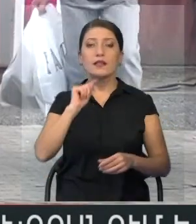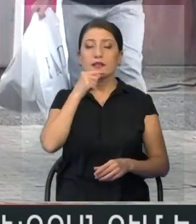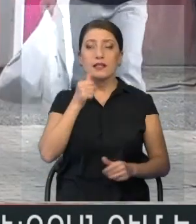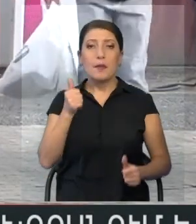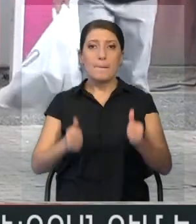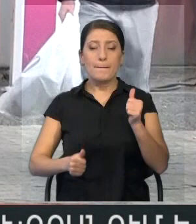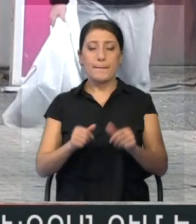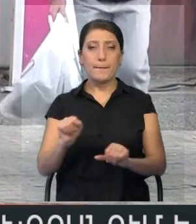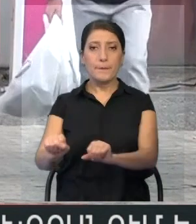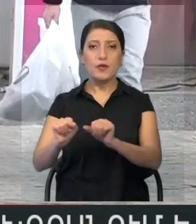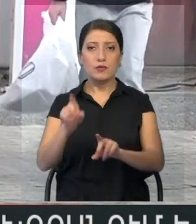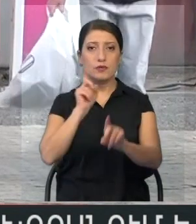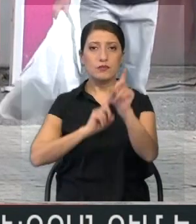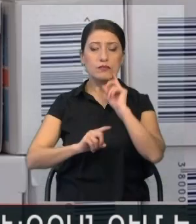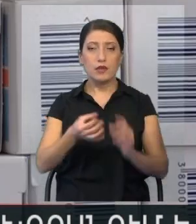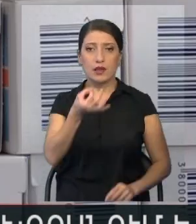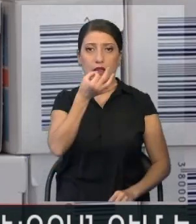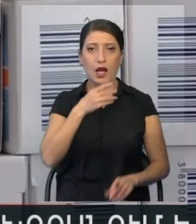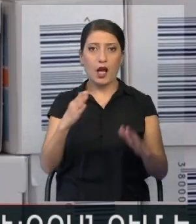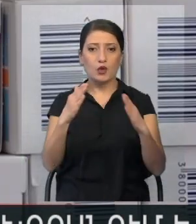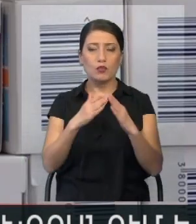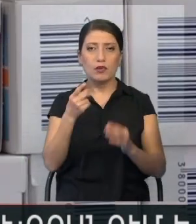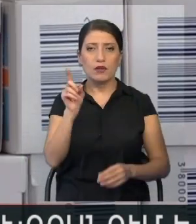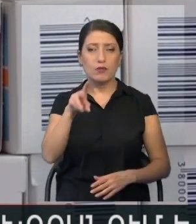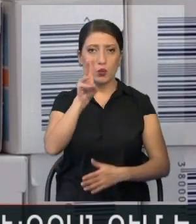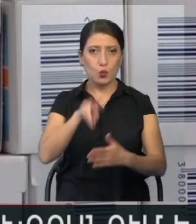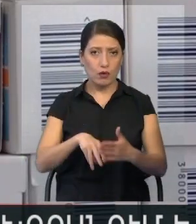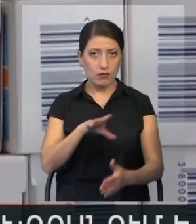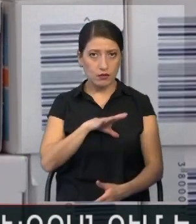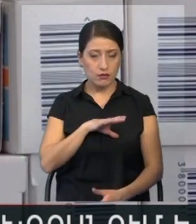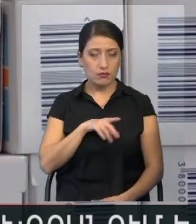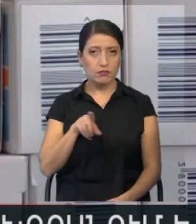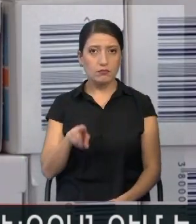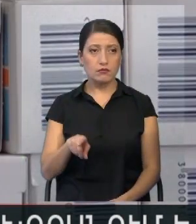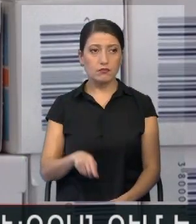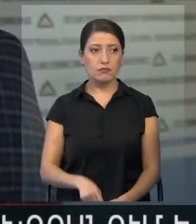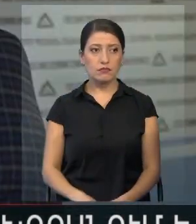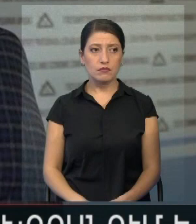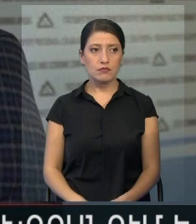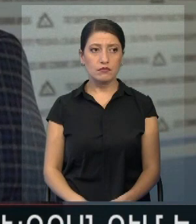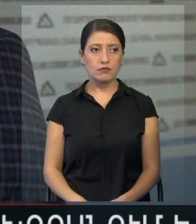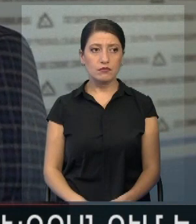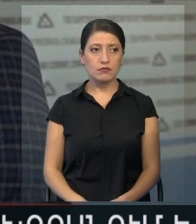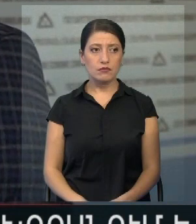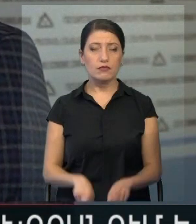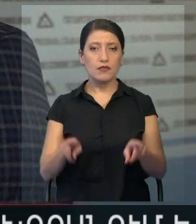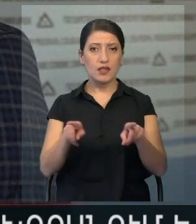պաշտպանության հանձնաժողովը դեղատներից մեկին վարչական պատասխանատվության է ենթարկել։ Օրդրել մեր բնակցությանը